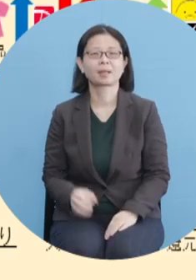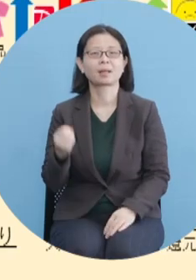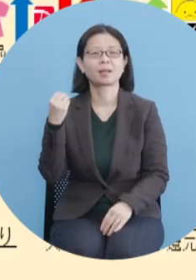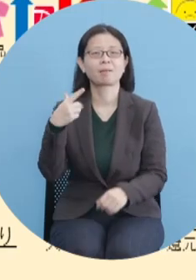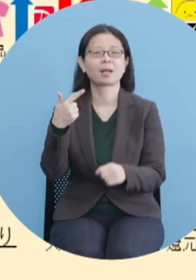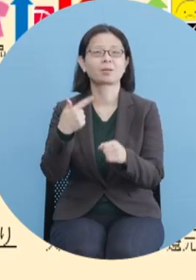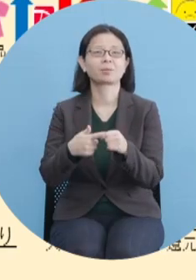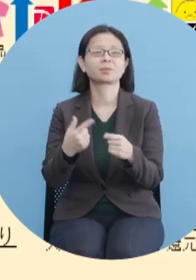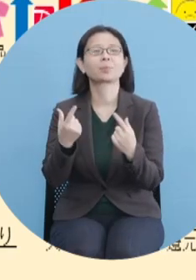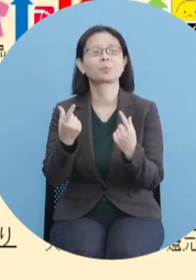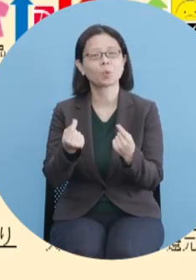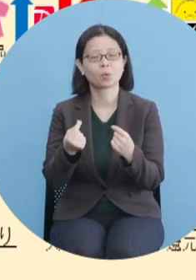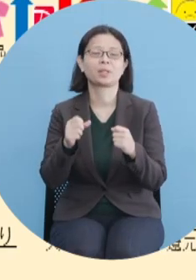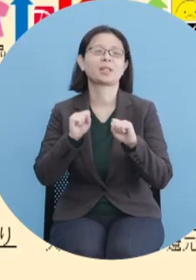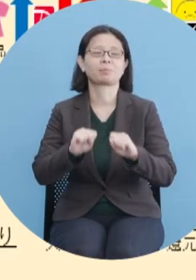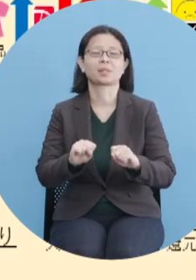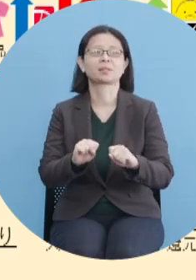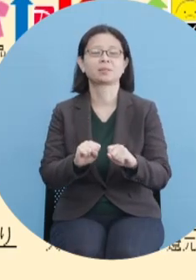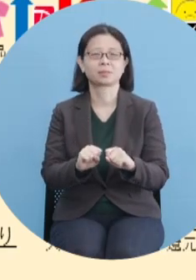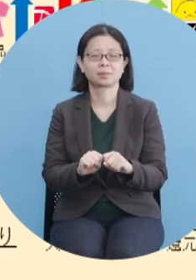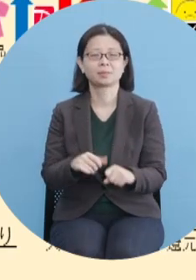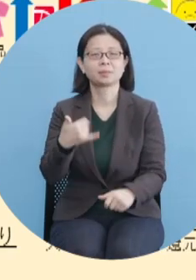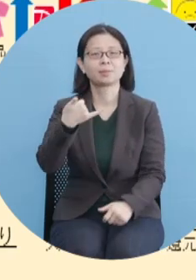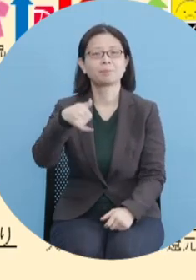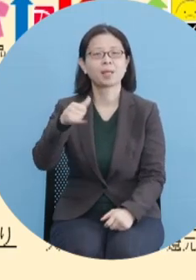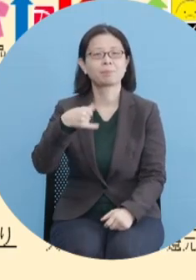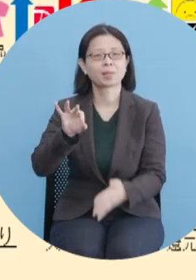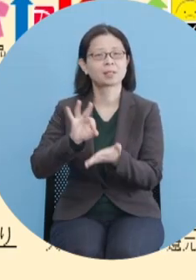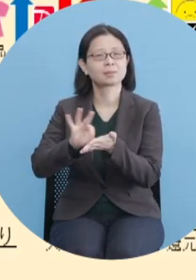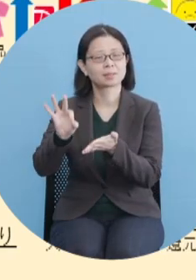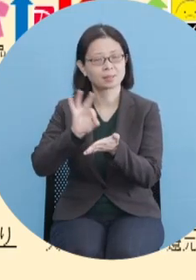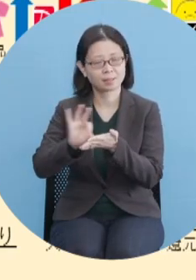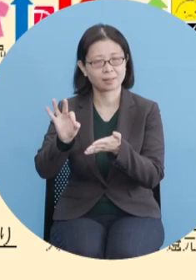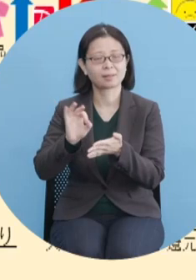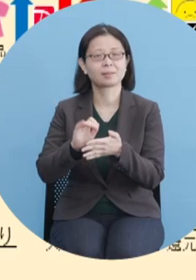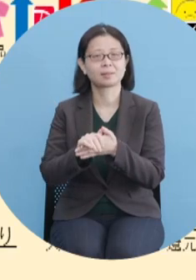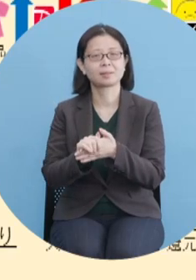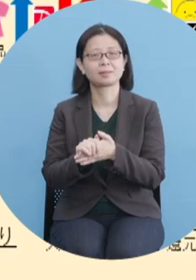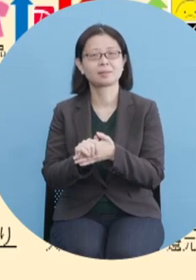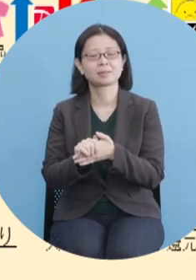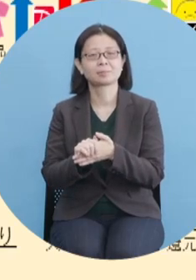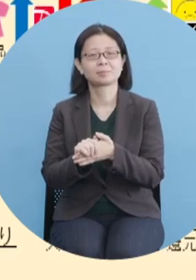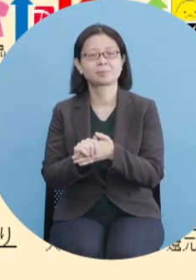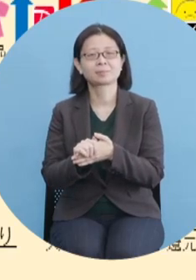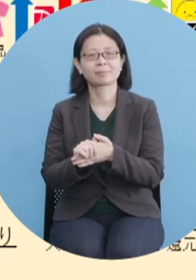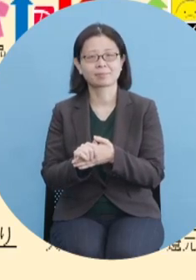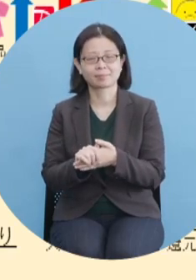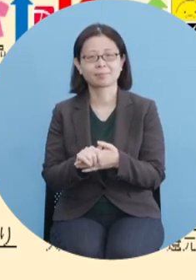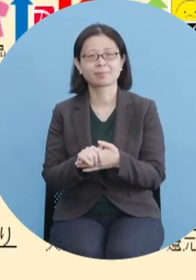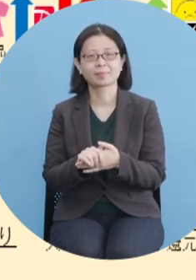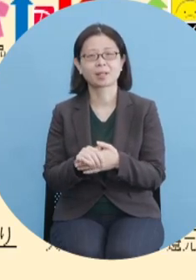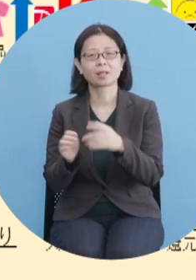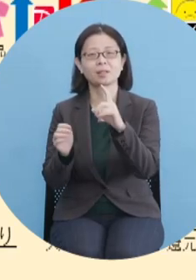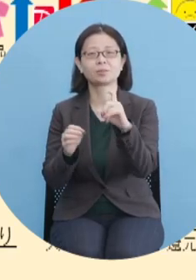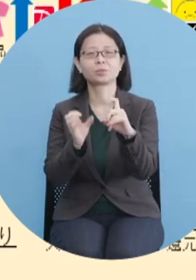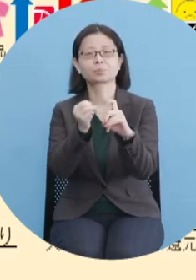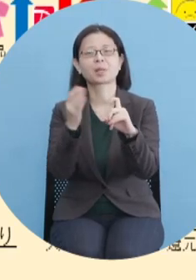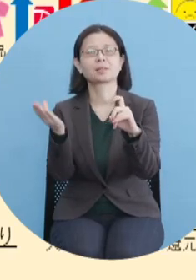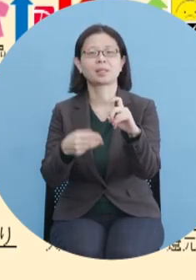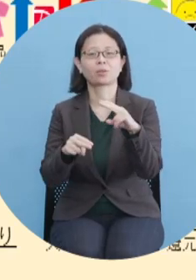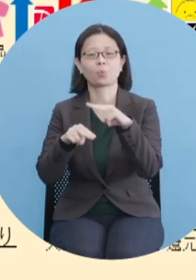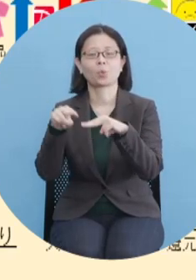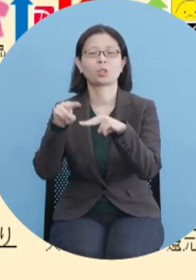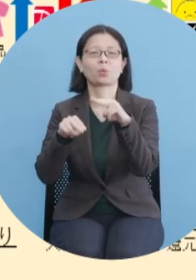思っておりますえpaypayを活用したえところの10%のポイント